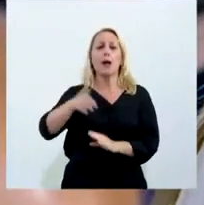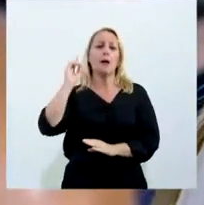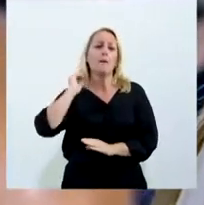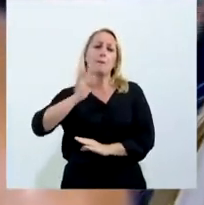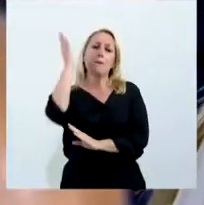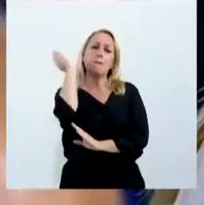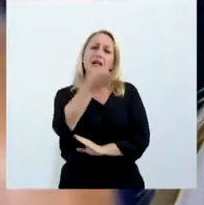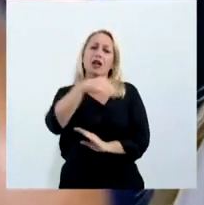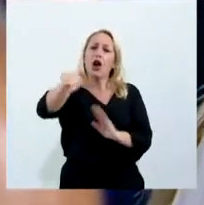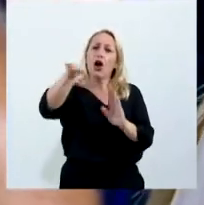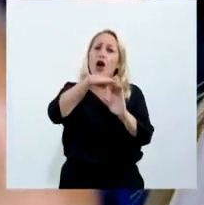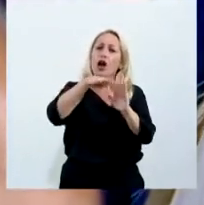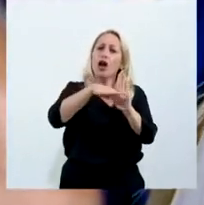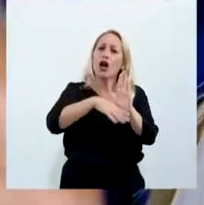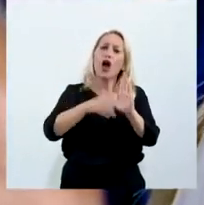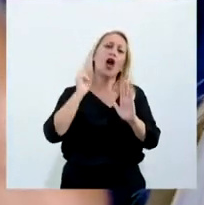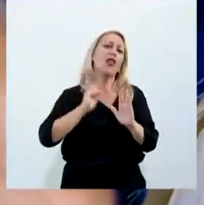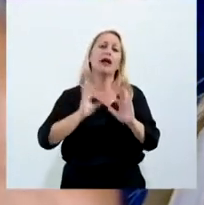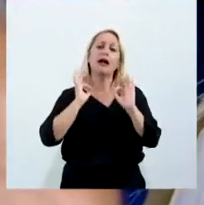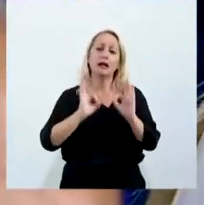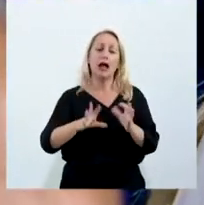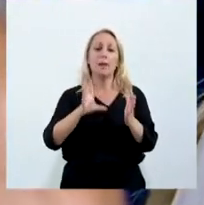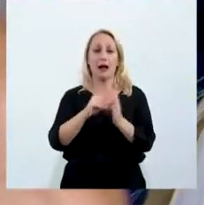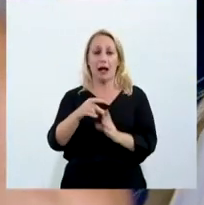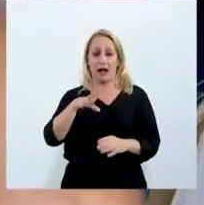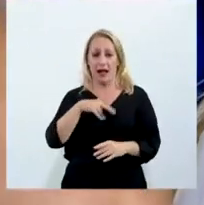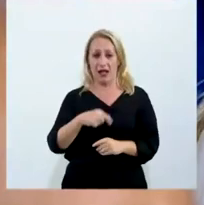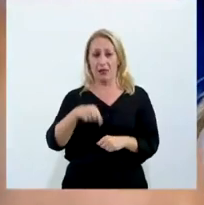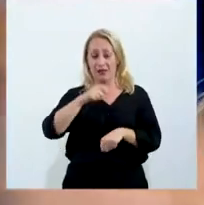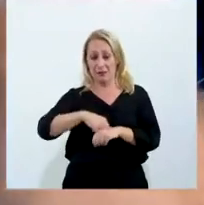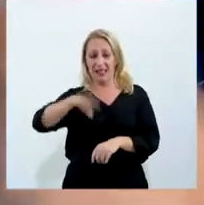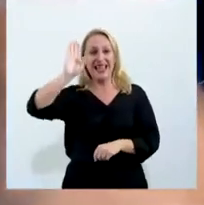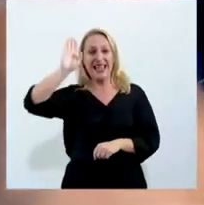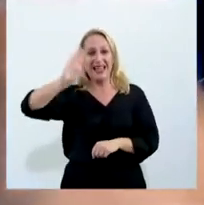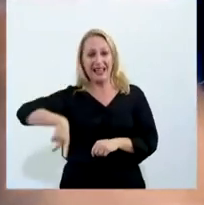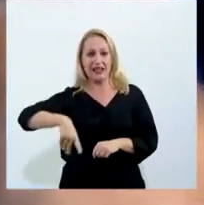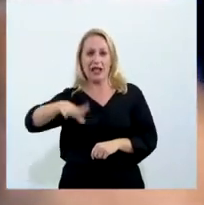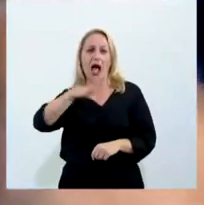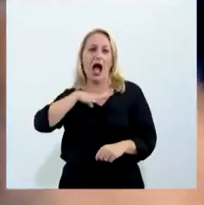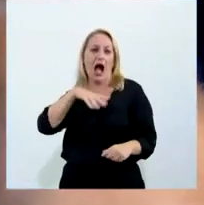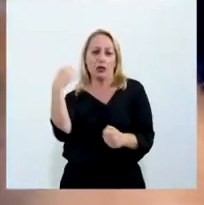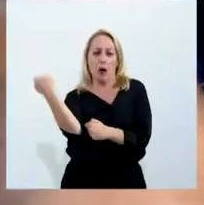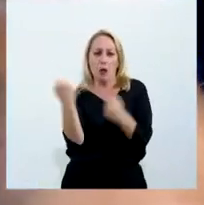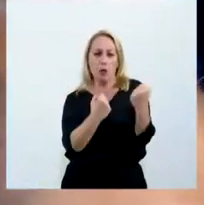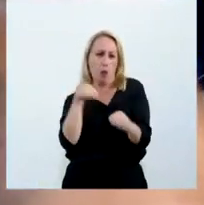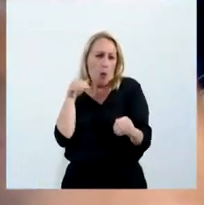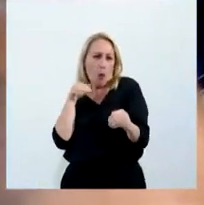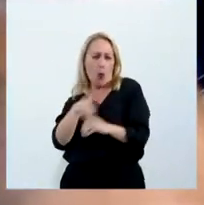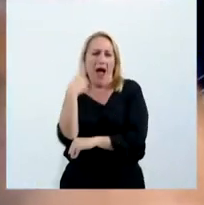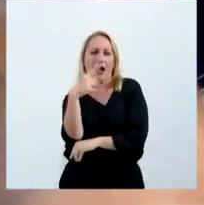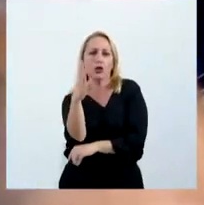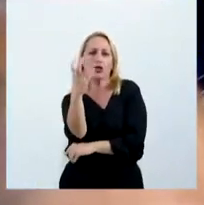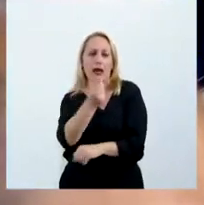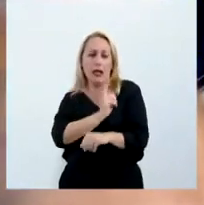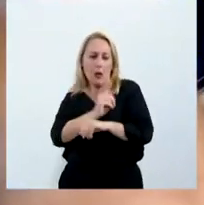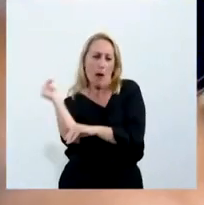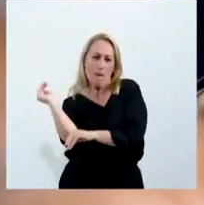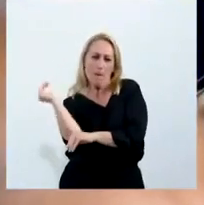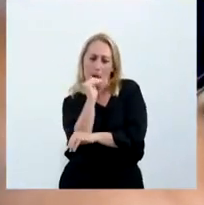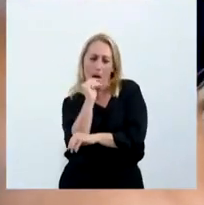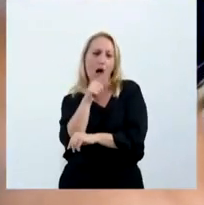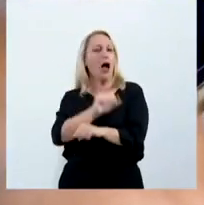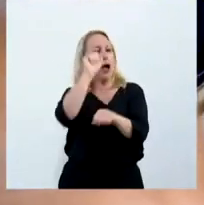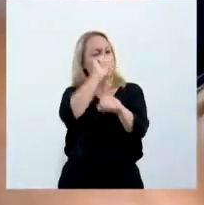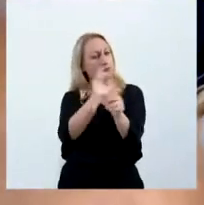πιο συγκεκριμένη, ένας δράστης φωνικού τροχαίου στην Κρήτη έτρεχε με 140 χιλιόμετρα,